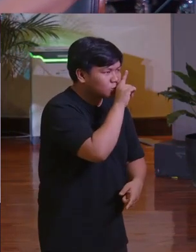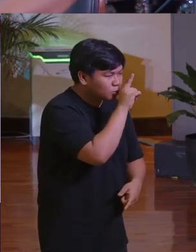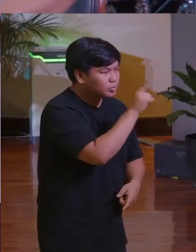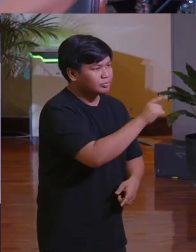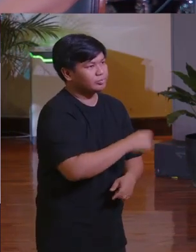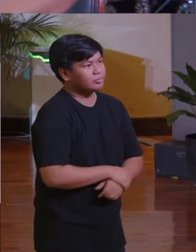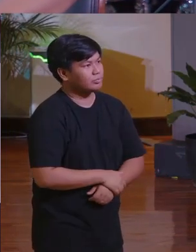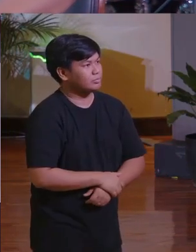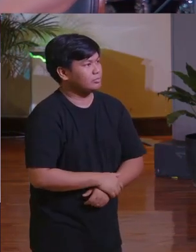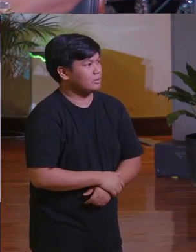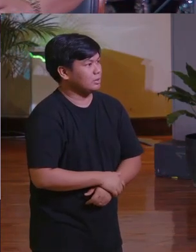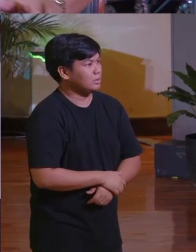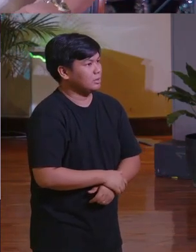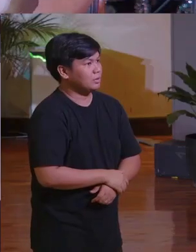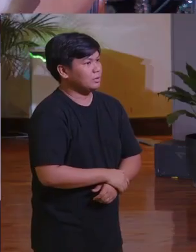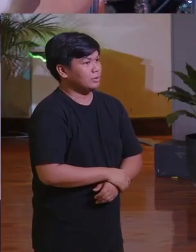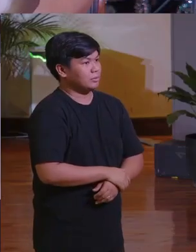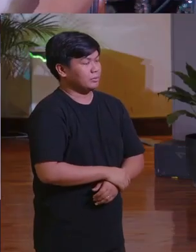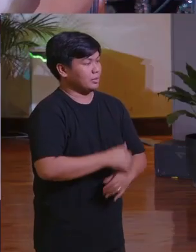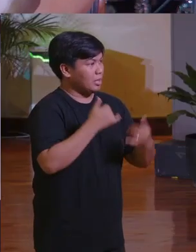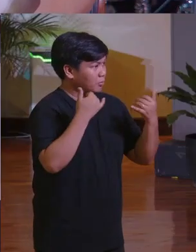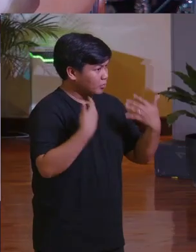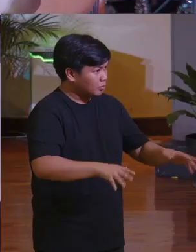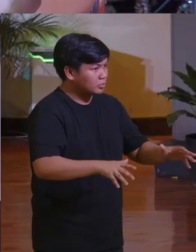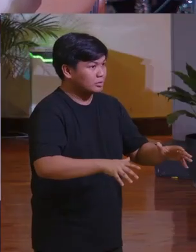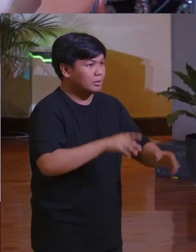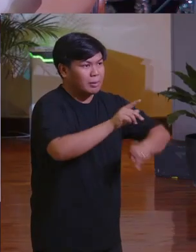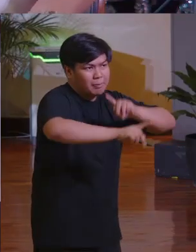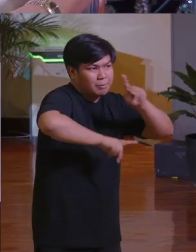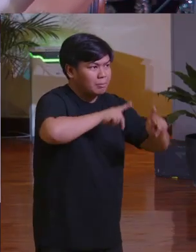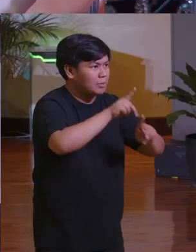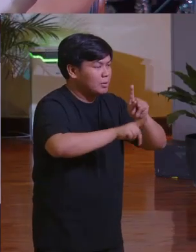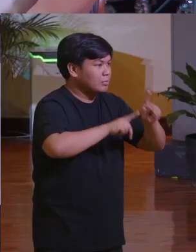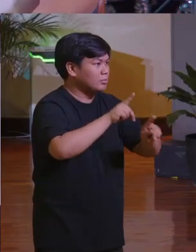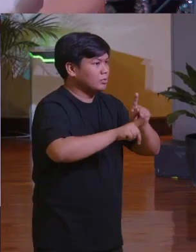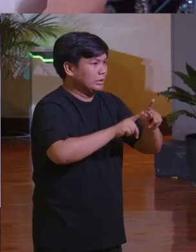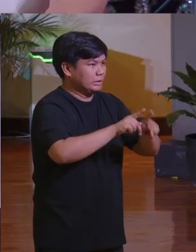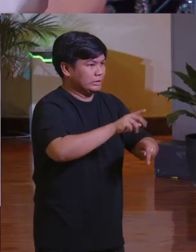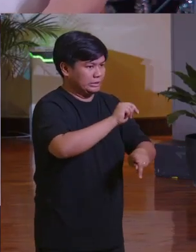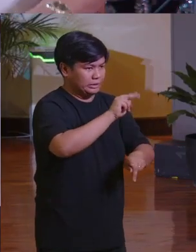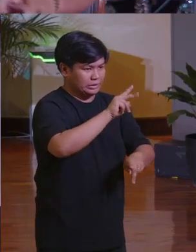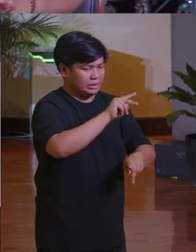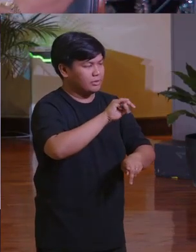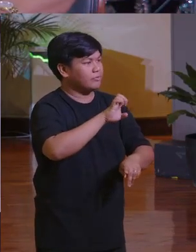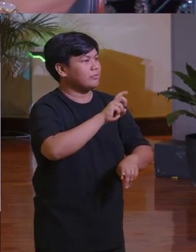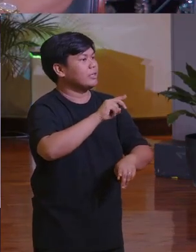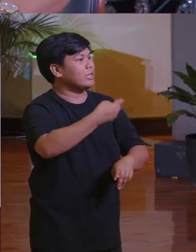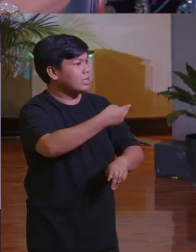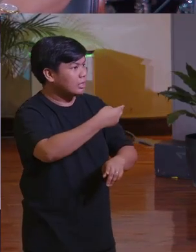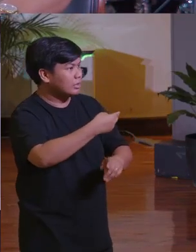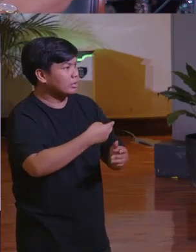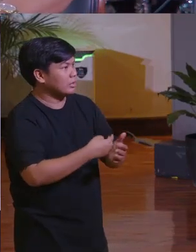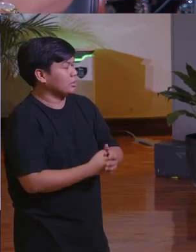And sabi pa niya, "The men of Nineveh will rise up at the judgment with this generation," yung generation na kasabay